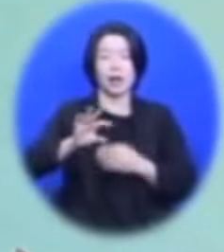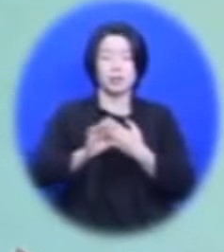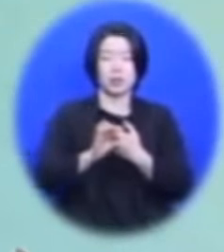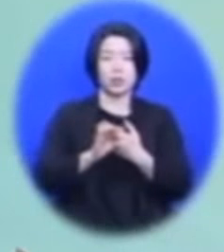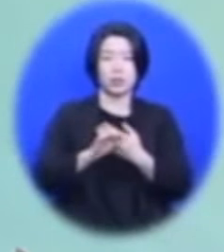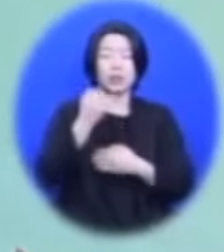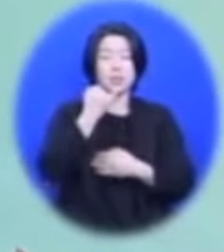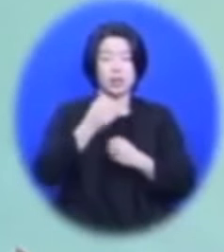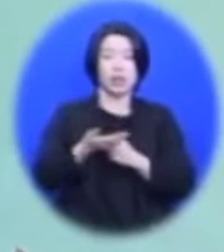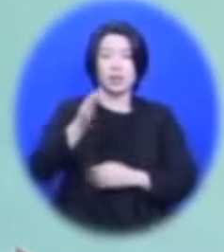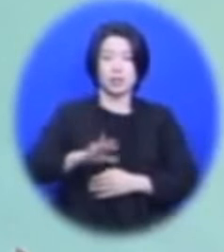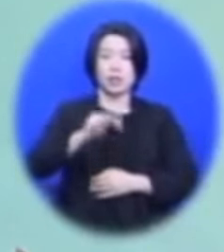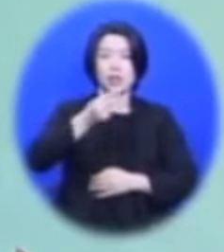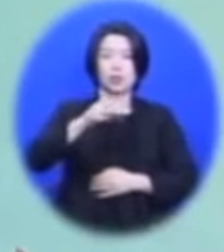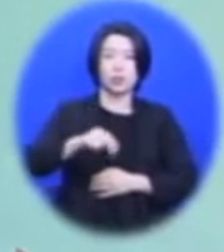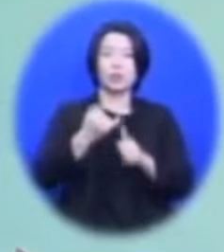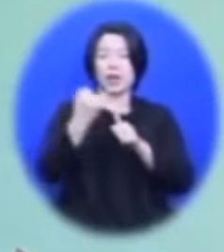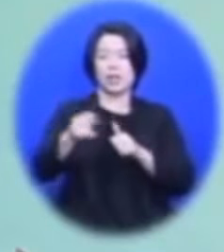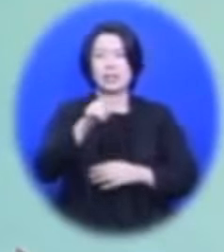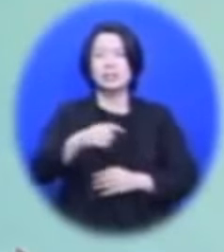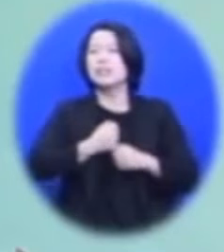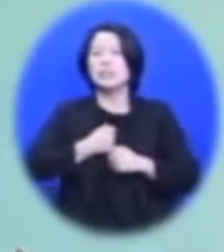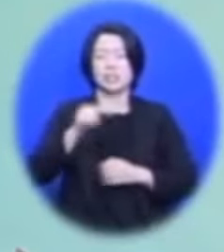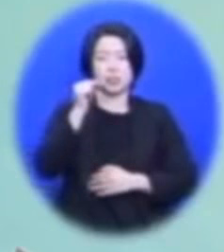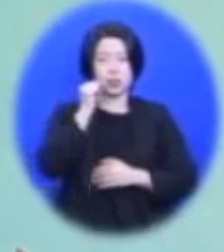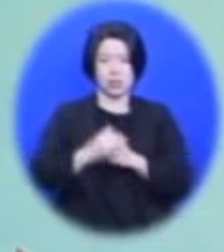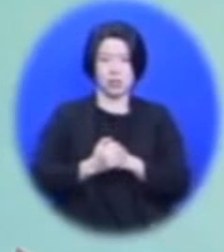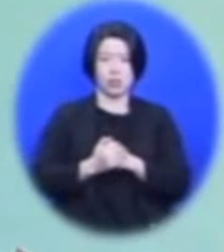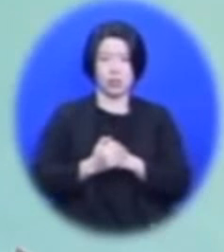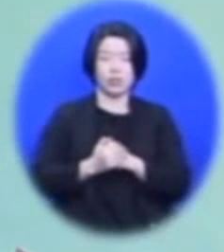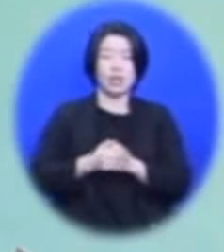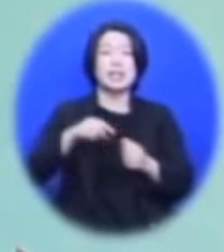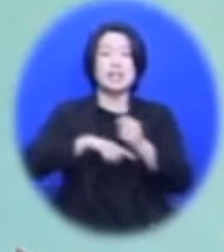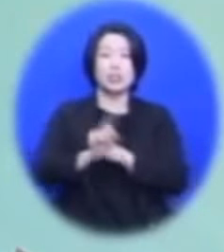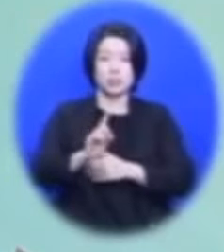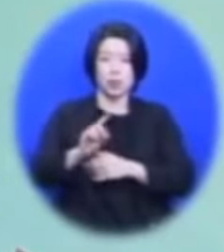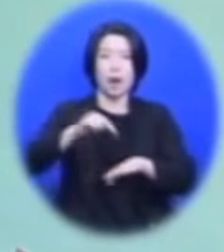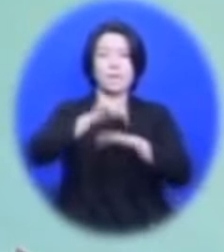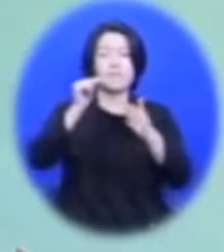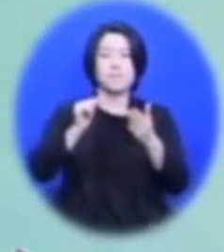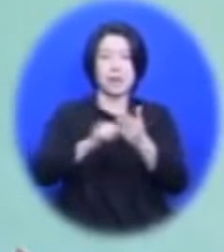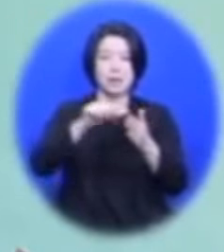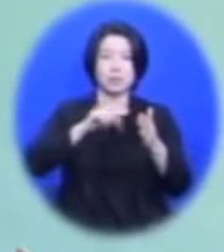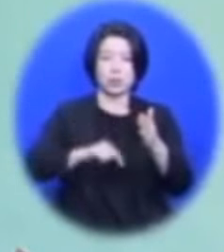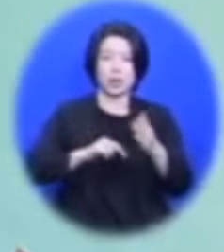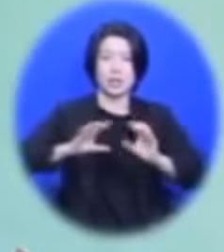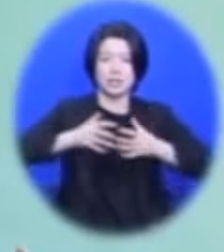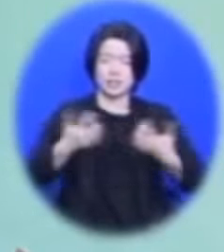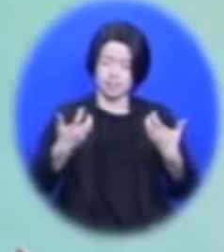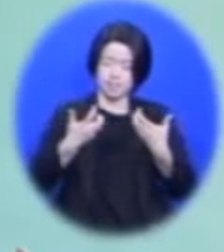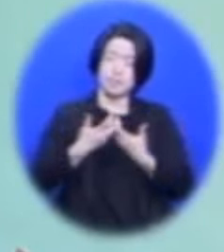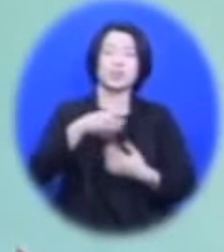그런데 롯의 아내는 그걸 지키지 못한 거예요. 이유는 마음에 세상이 꽉 차 있었기